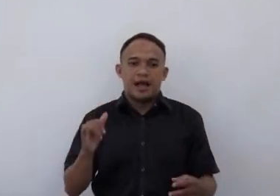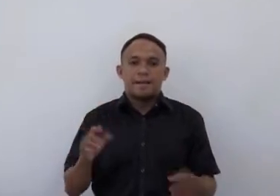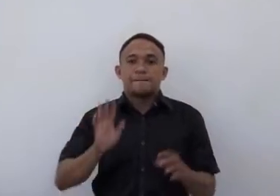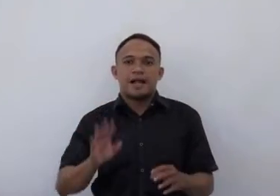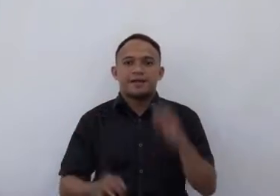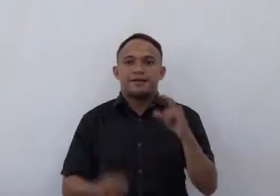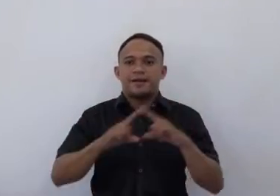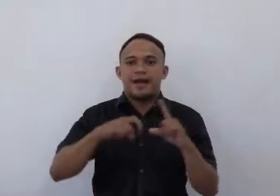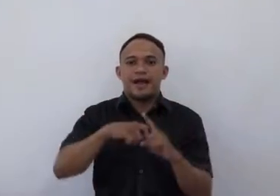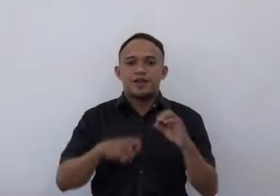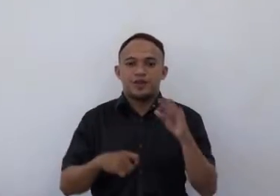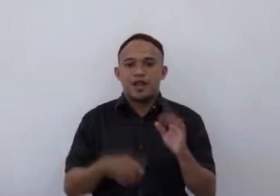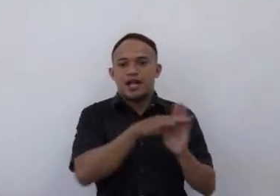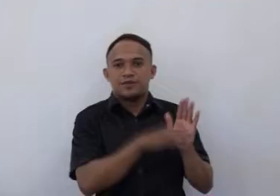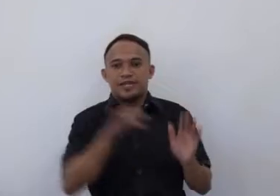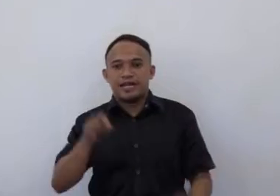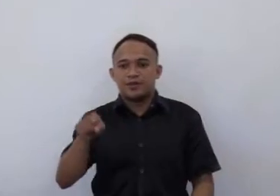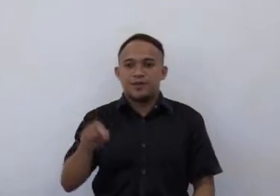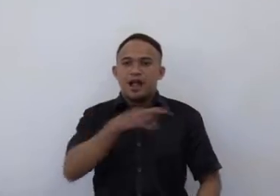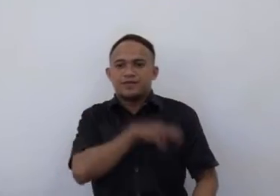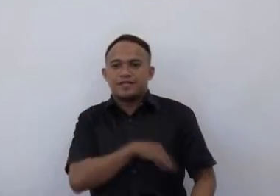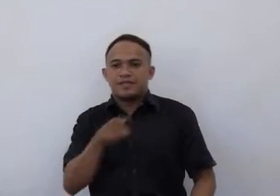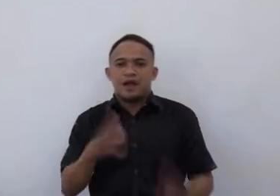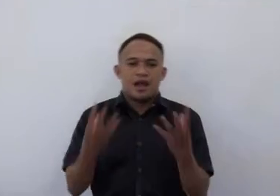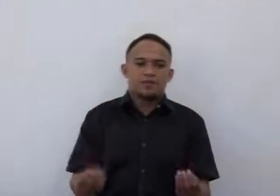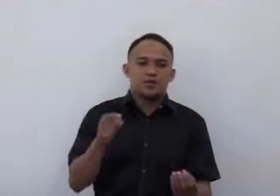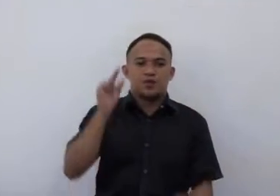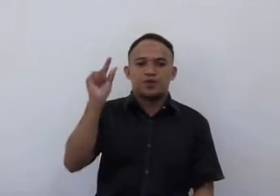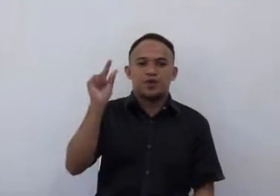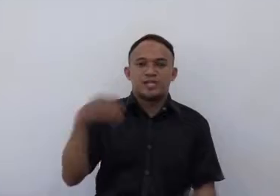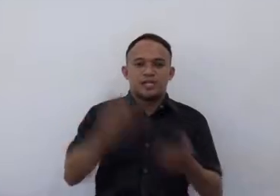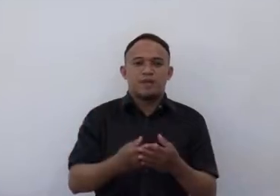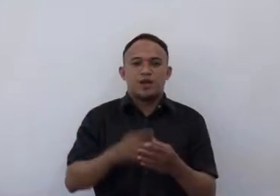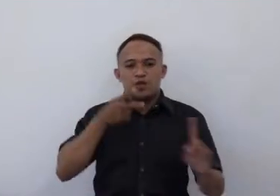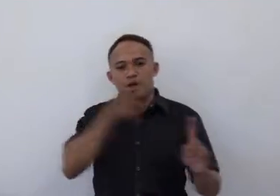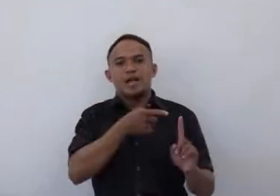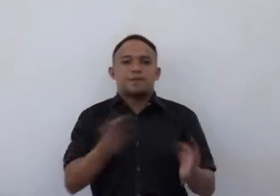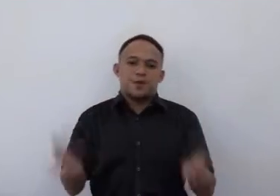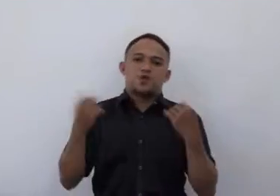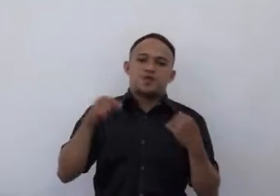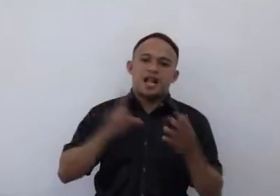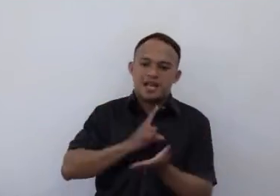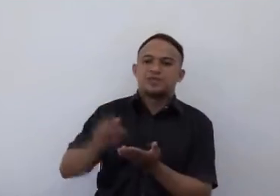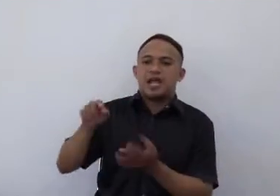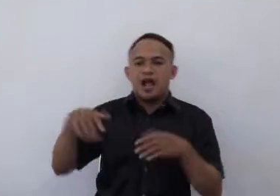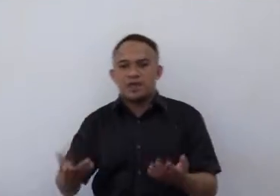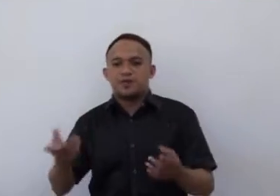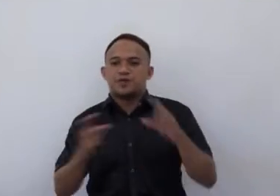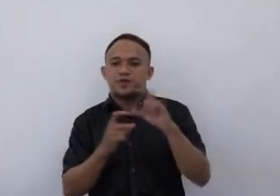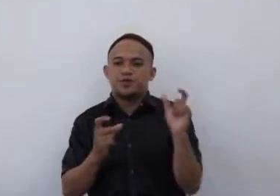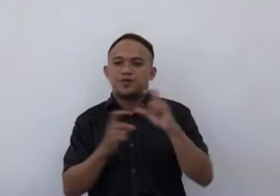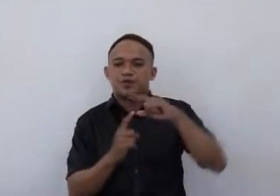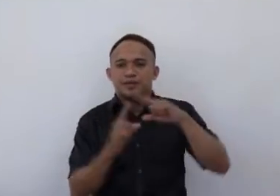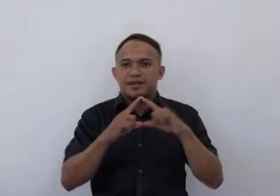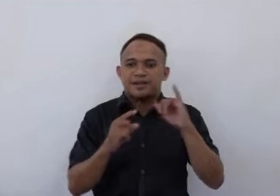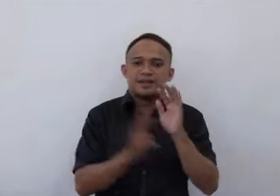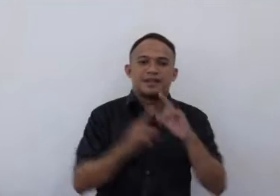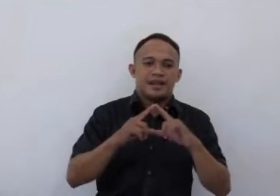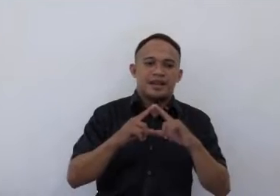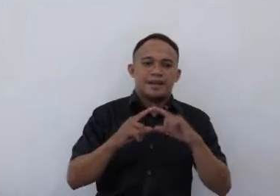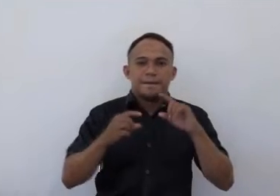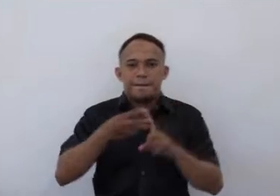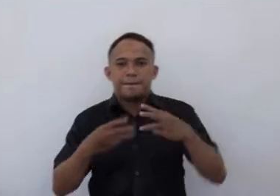desa. Tema yang diangkat pada rakor tersebut yaitu pemanfaatan dana desa untuk pencapaian tujuan